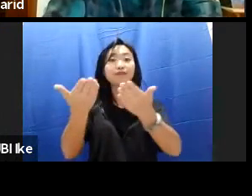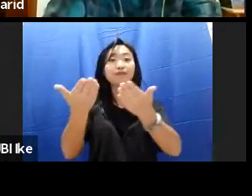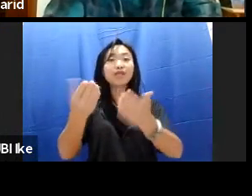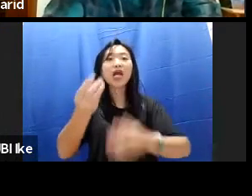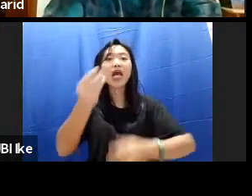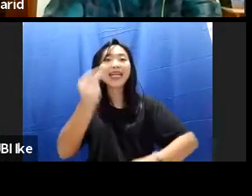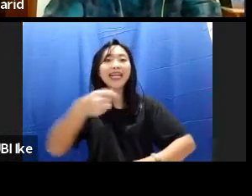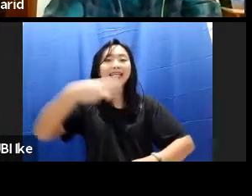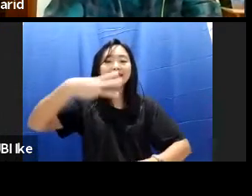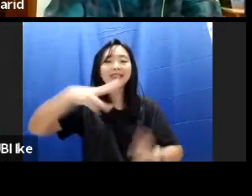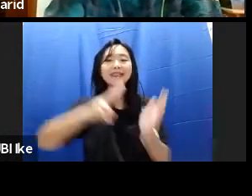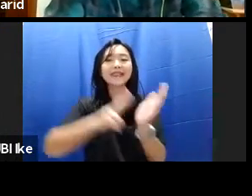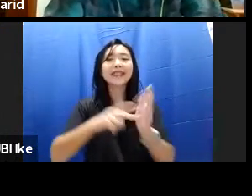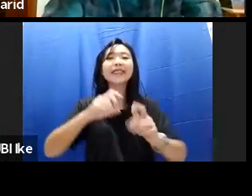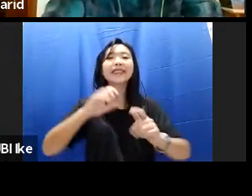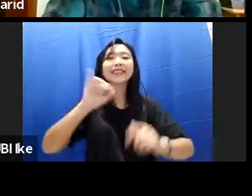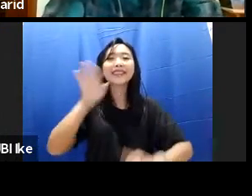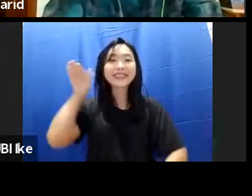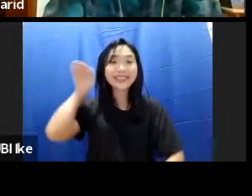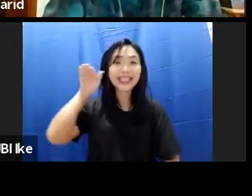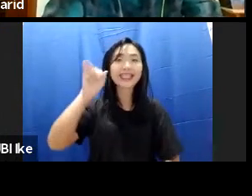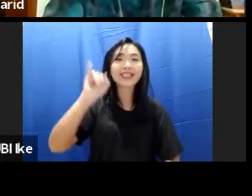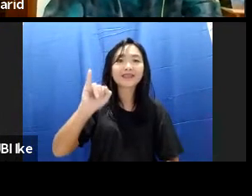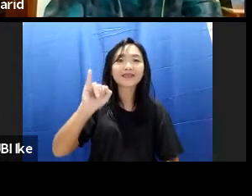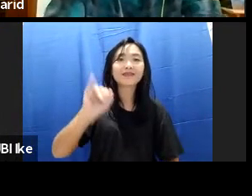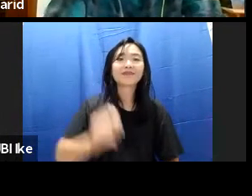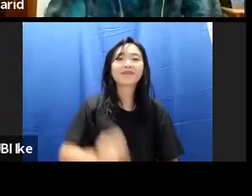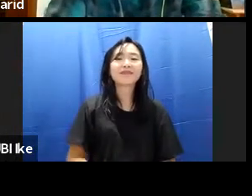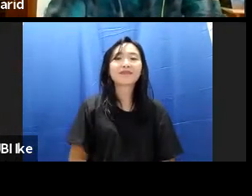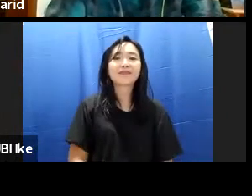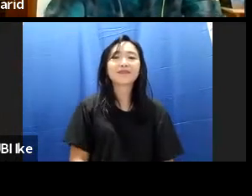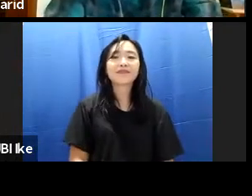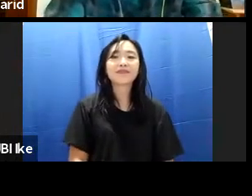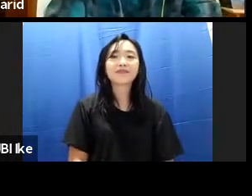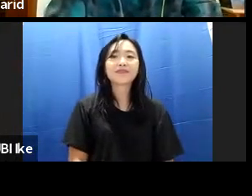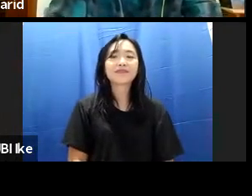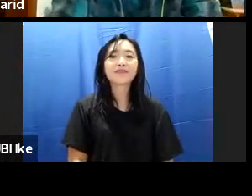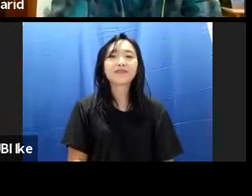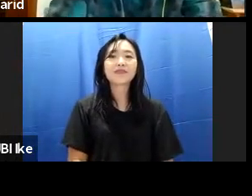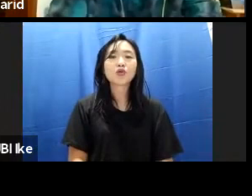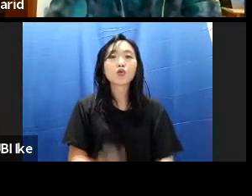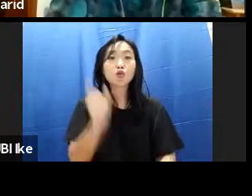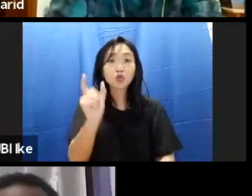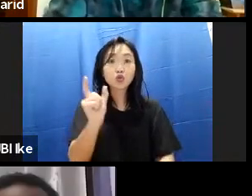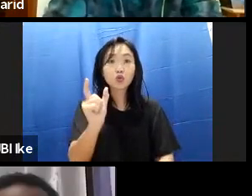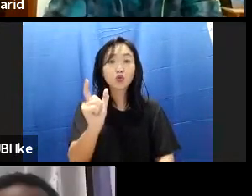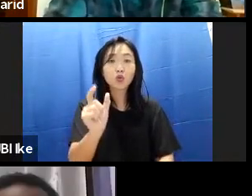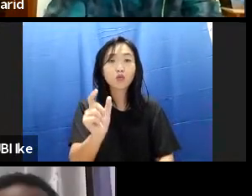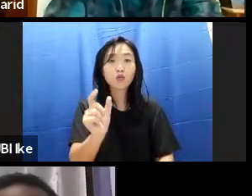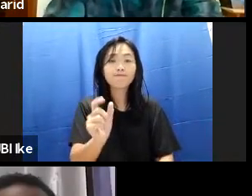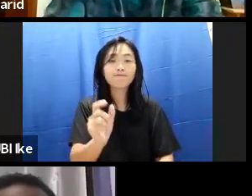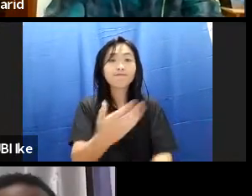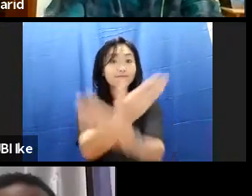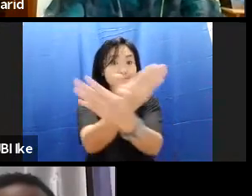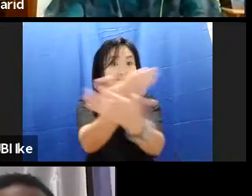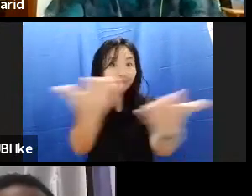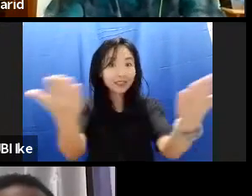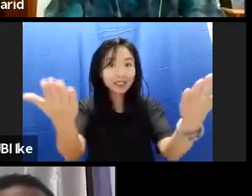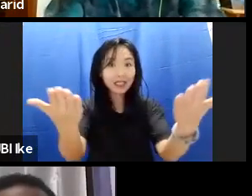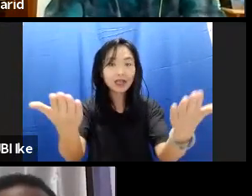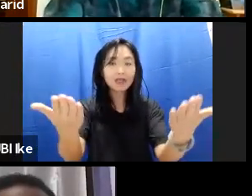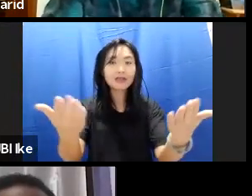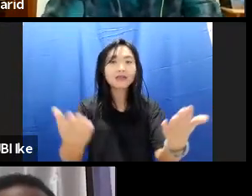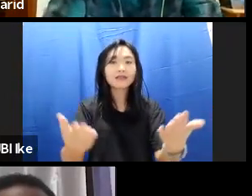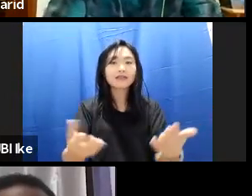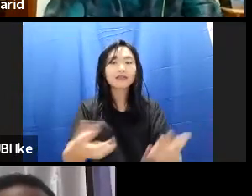Sebelumnya saya mohon kepada peserta yang tidak berbicara bisa memute ya speakernya agar bisa lebih efektif diskusi